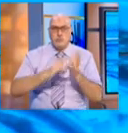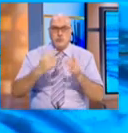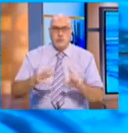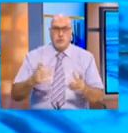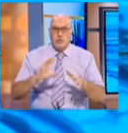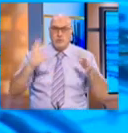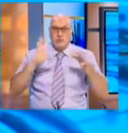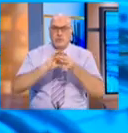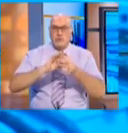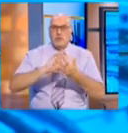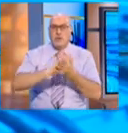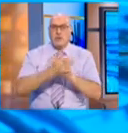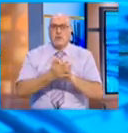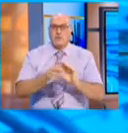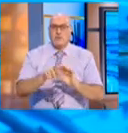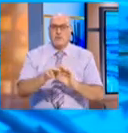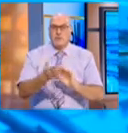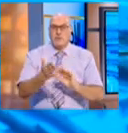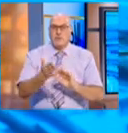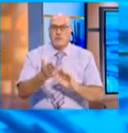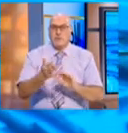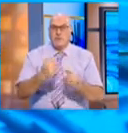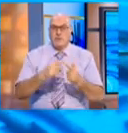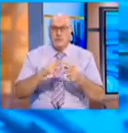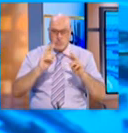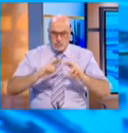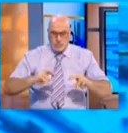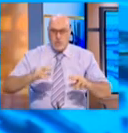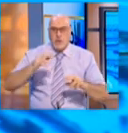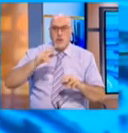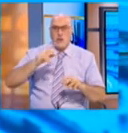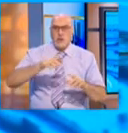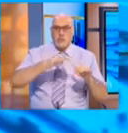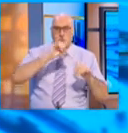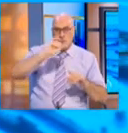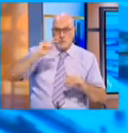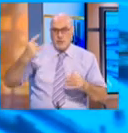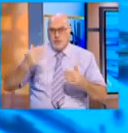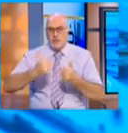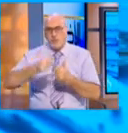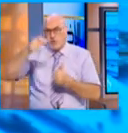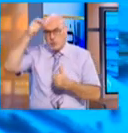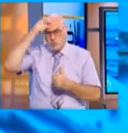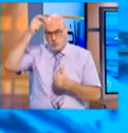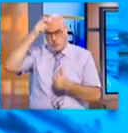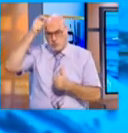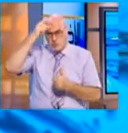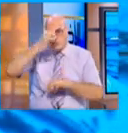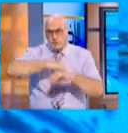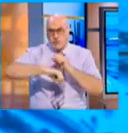تعزيز الشركة المختلطة في مجال التنقيب عن النفط بين سوناتراك والشركة التونسية